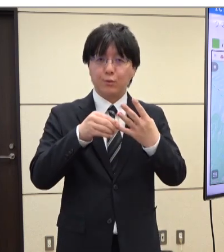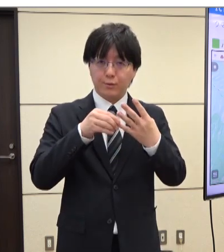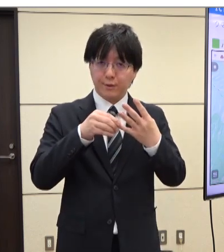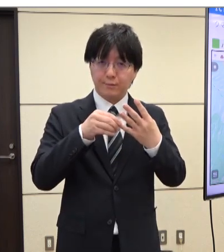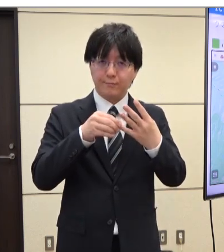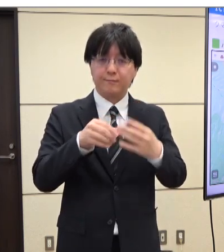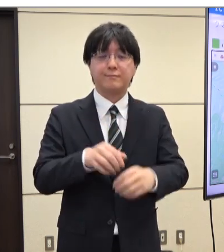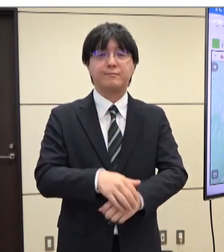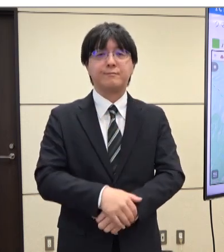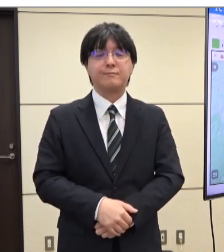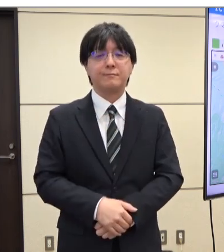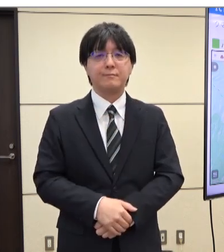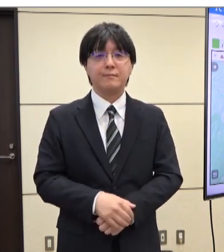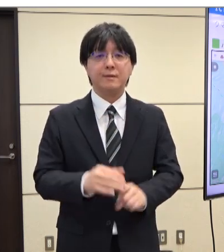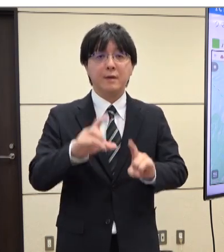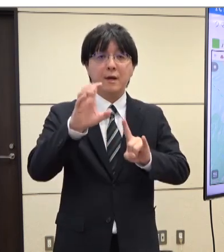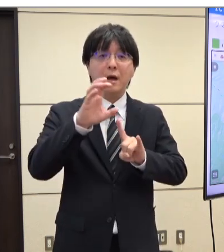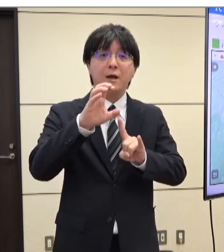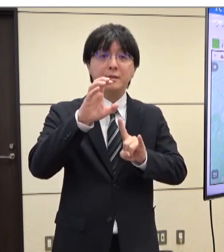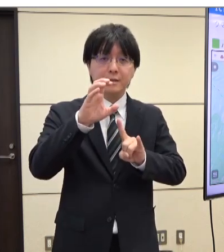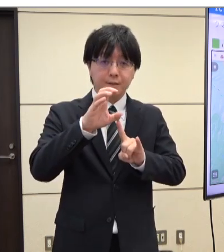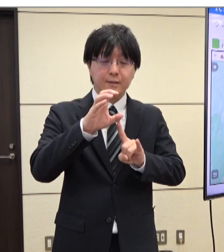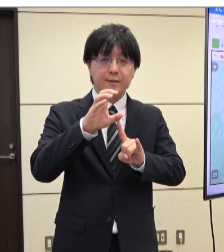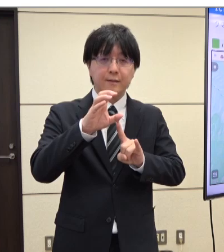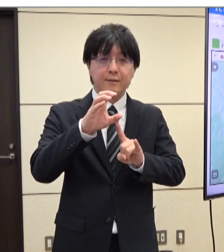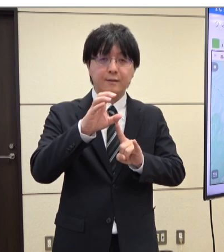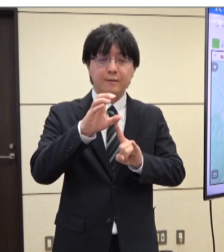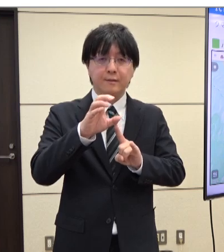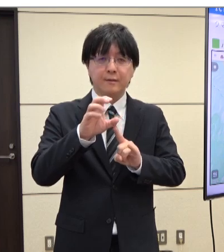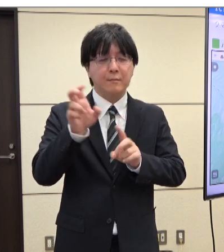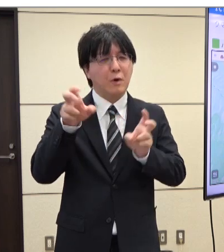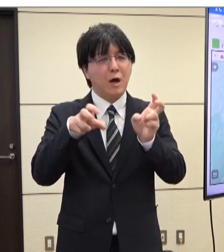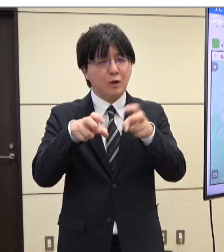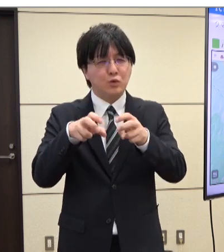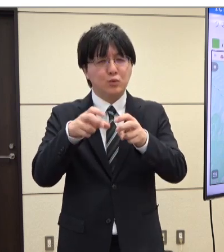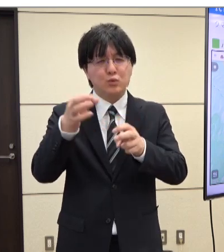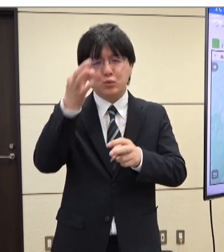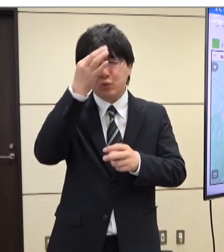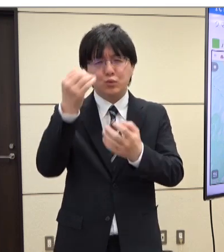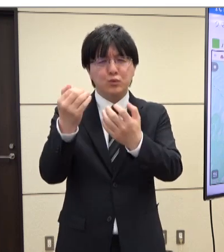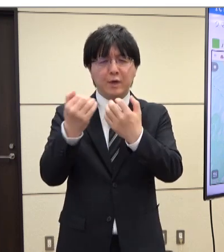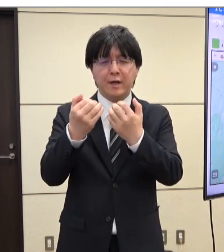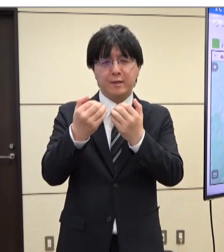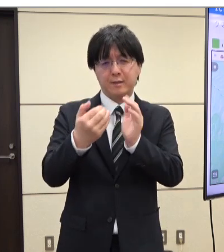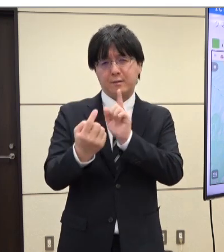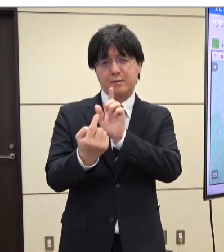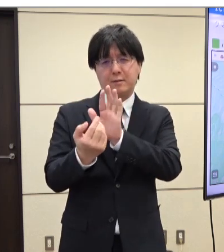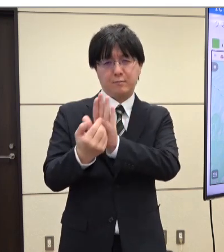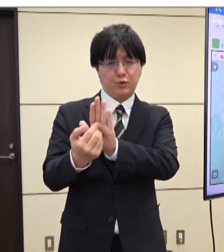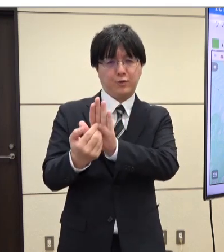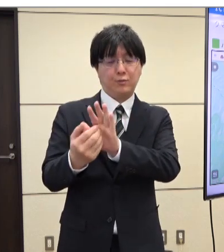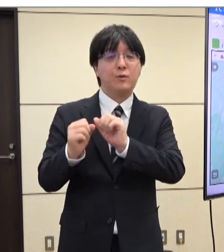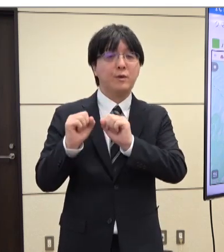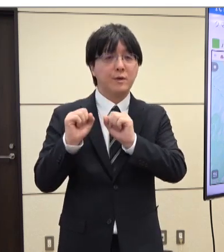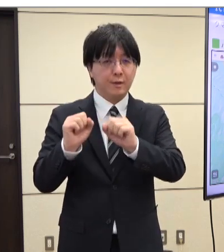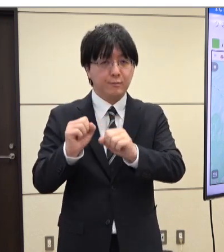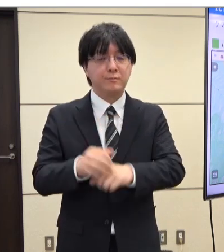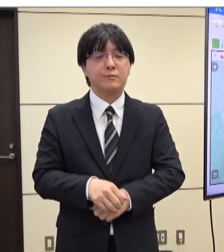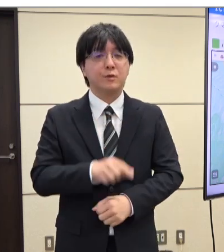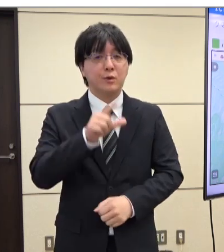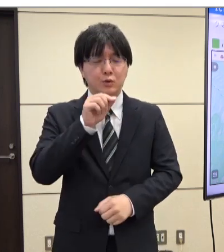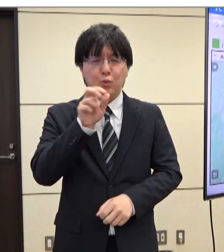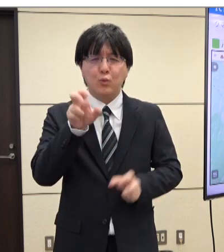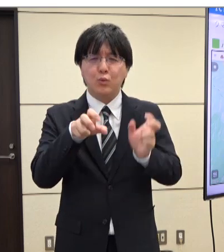です。ICT で獣害対策をするということで、鳥獣害対策マップを公開をいたします